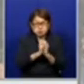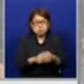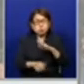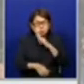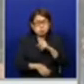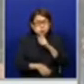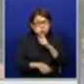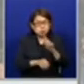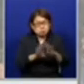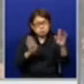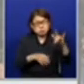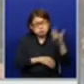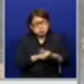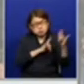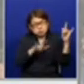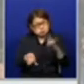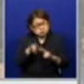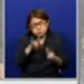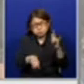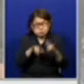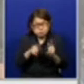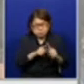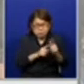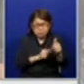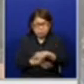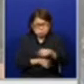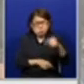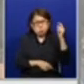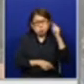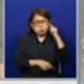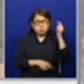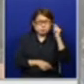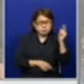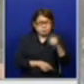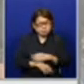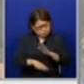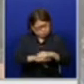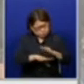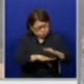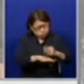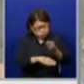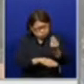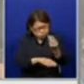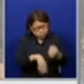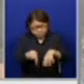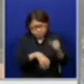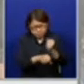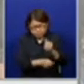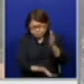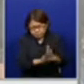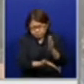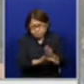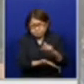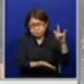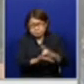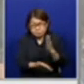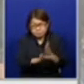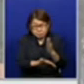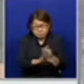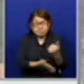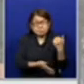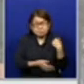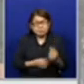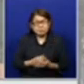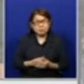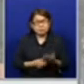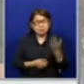ตรงนี้ซึ่งพวกเราได้ตระหนักแล้วก็ได้ให้เร่งดำเนินการดูข้อมูลเมื่อวันที่27